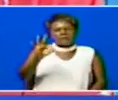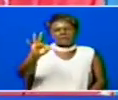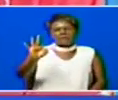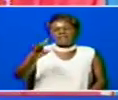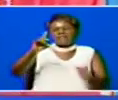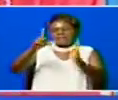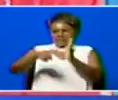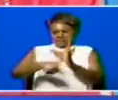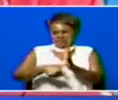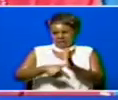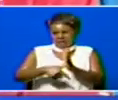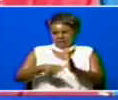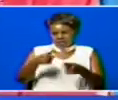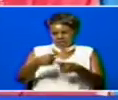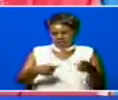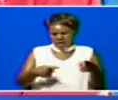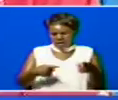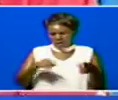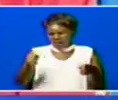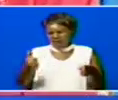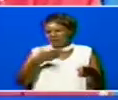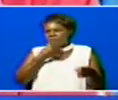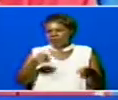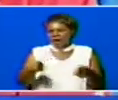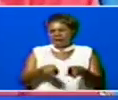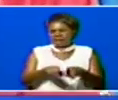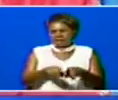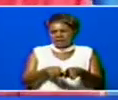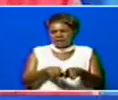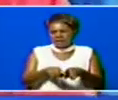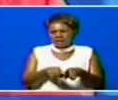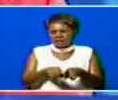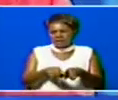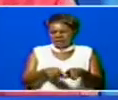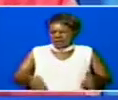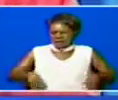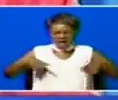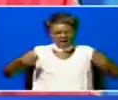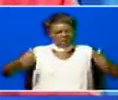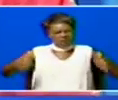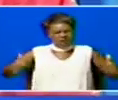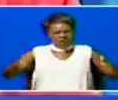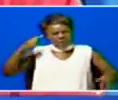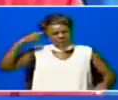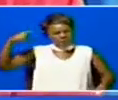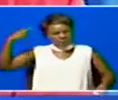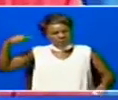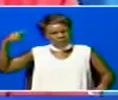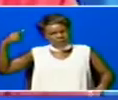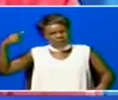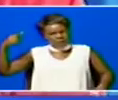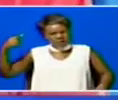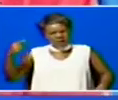Then after 1 year, brother yangu ambaye namfuata mkubwa, mtu tu alikuwa tu mzima, amekuwa mwenda wazimu. Sasa